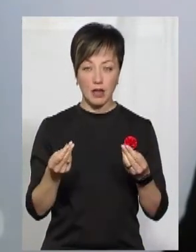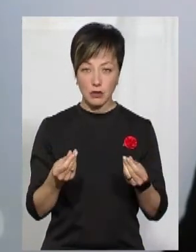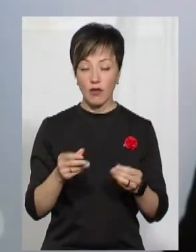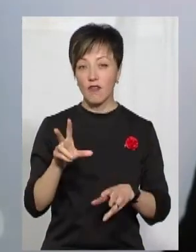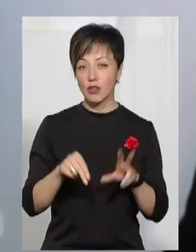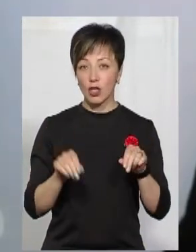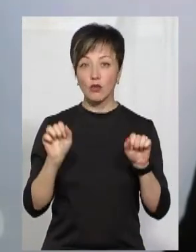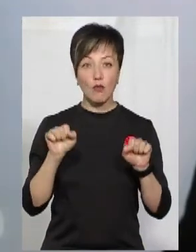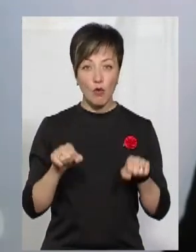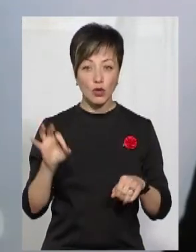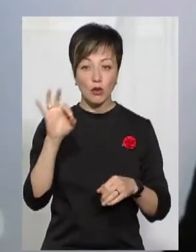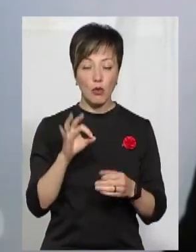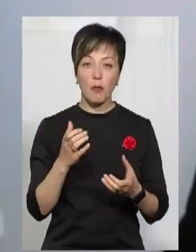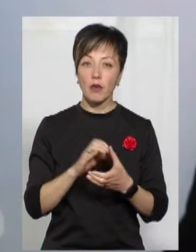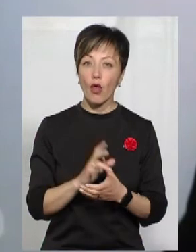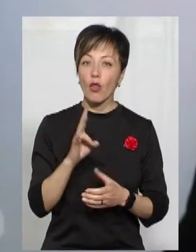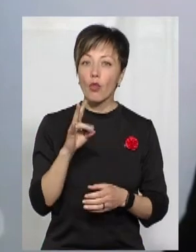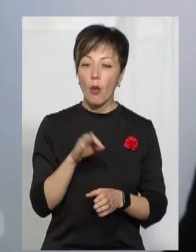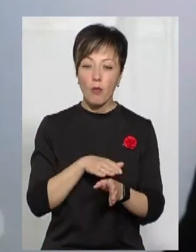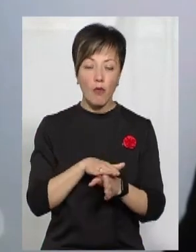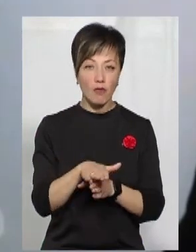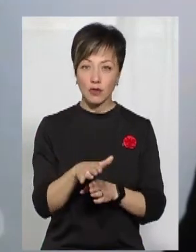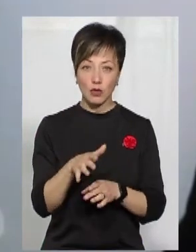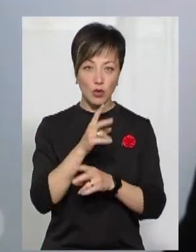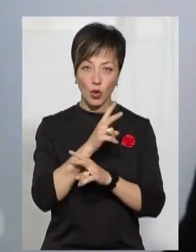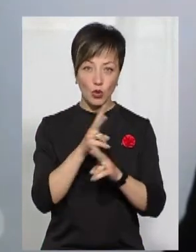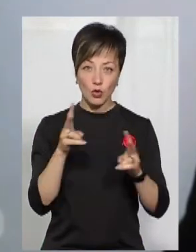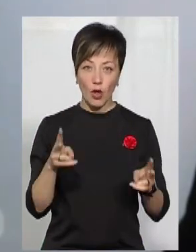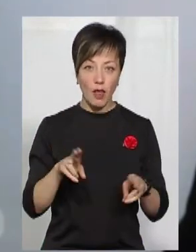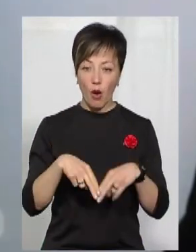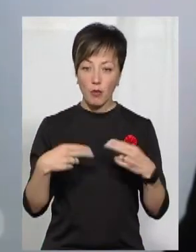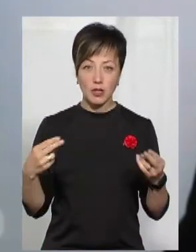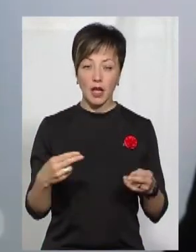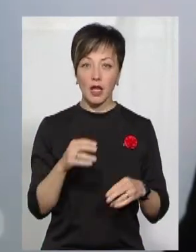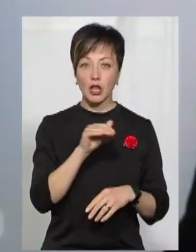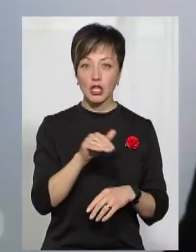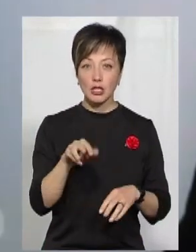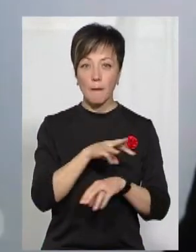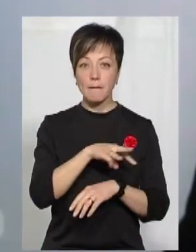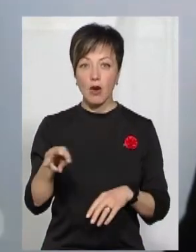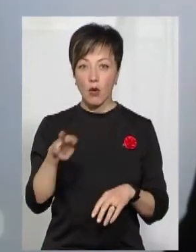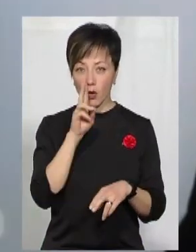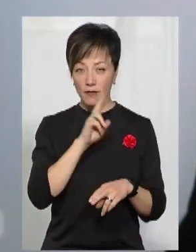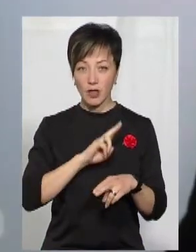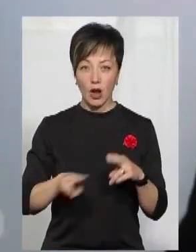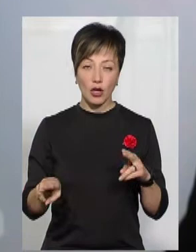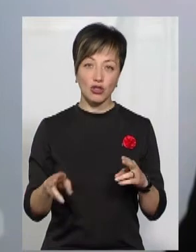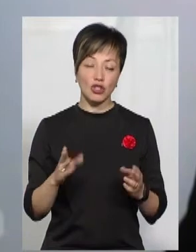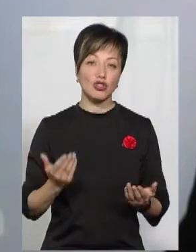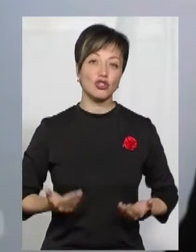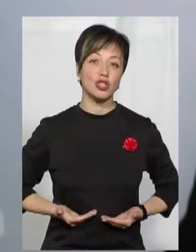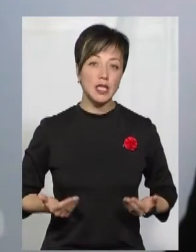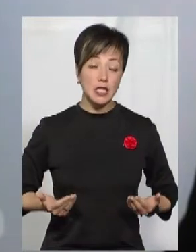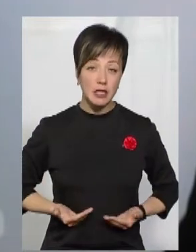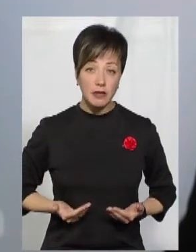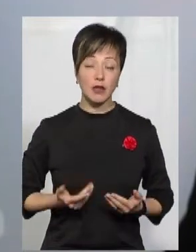вважати, але ну, повністю ніхто не компенсує тисячі і мільйони втрачених життів. Це всім зрозуміло. Саме